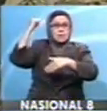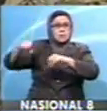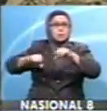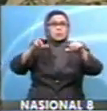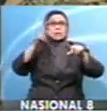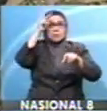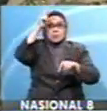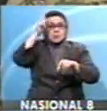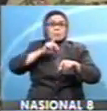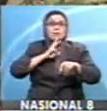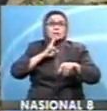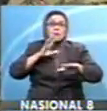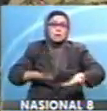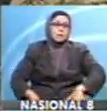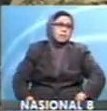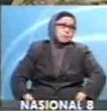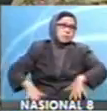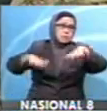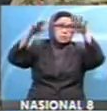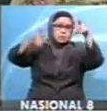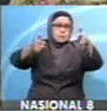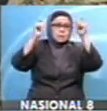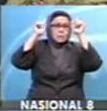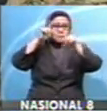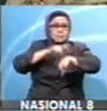secara mendadak ketikaanjak